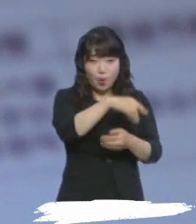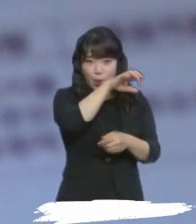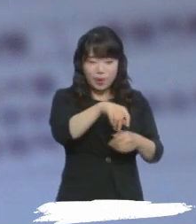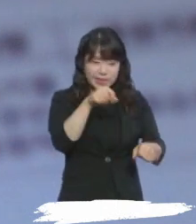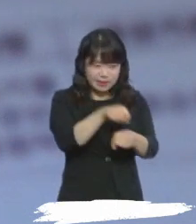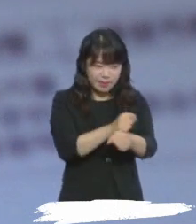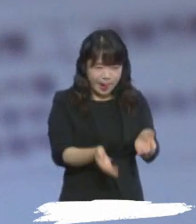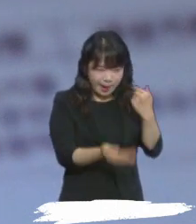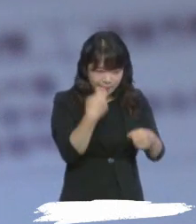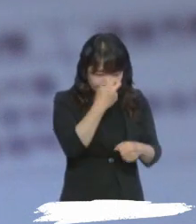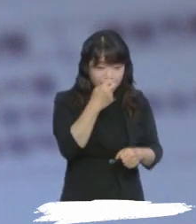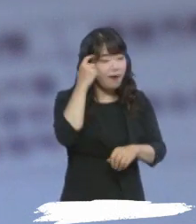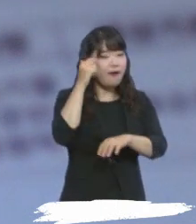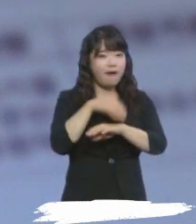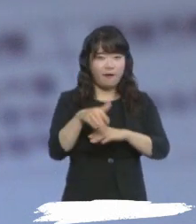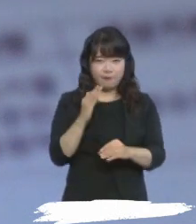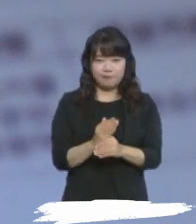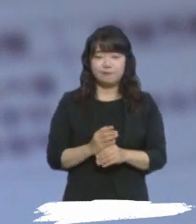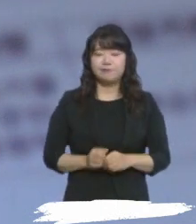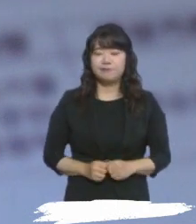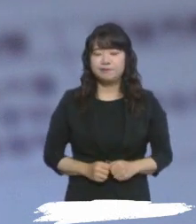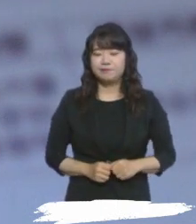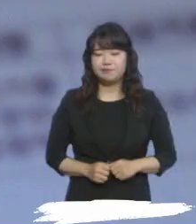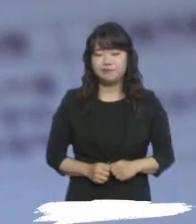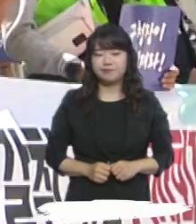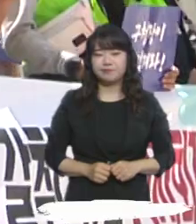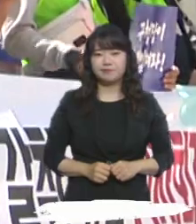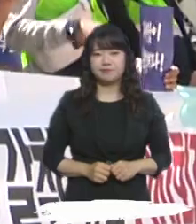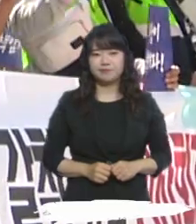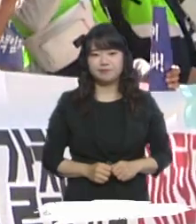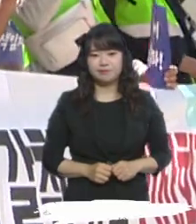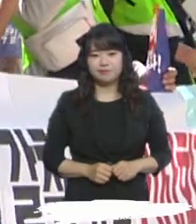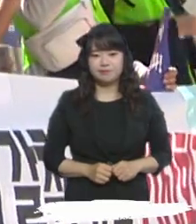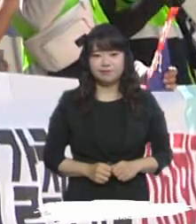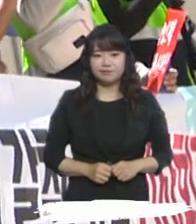감사를 준비하고 있습니다. 강혜진 기자입니다.